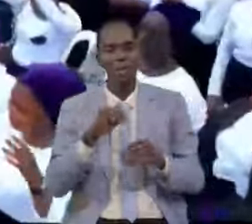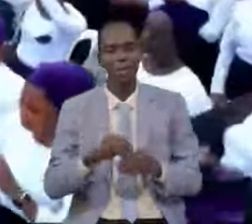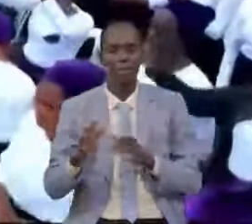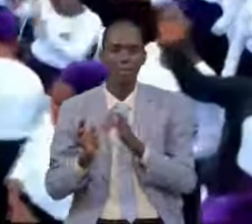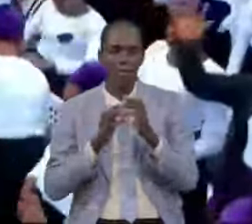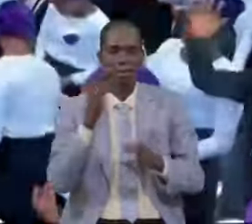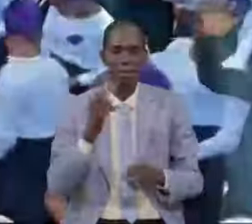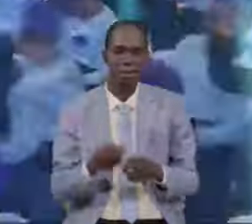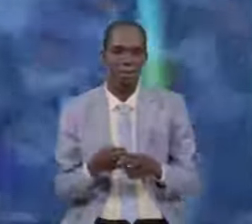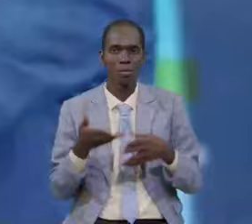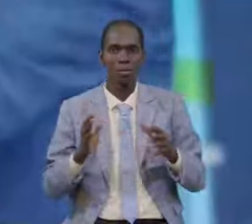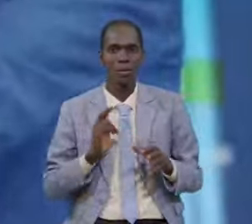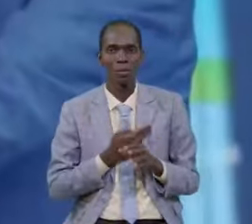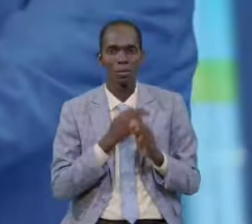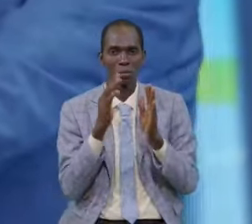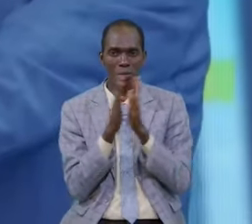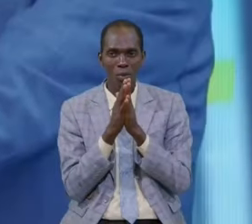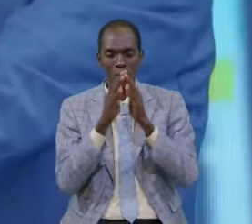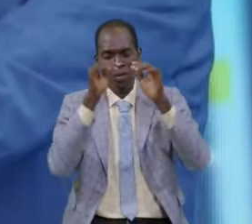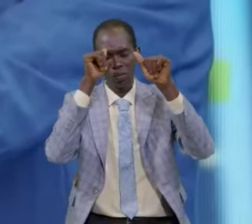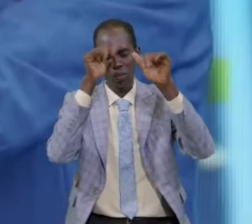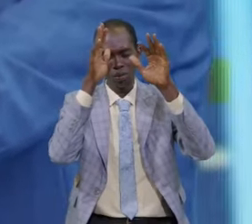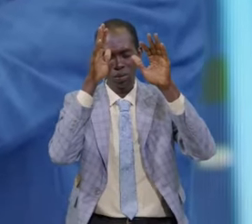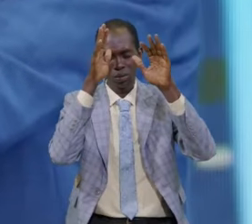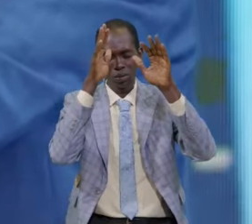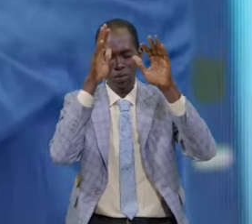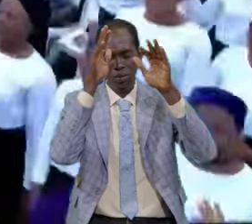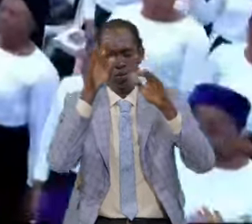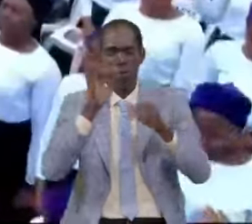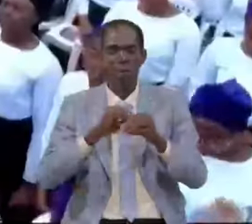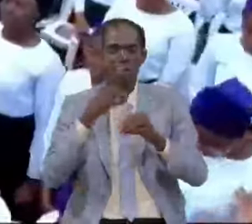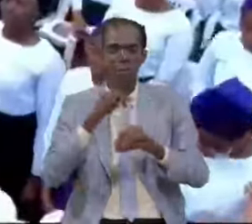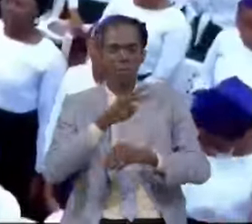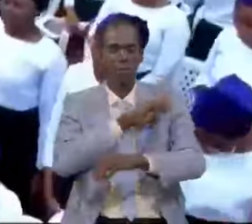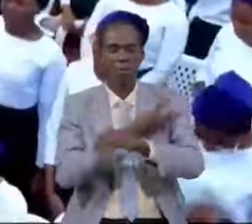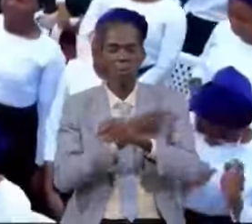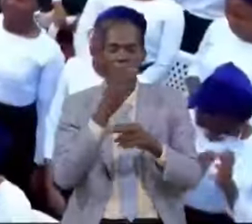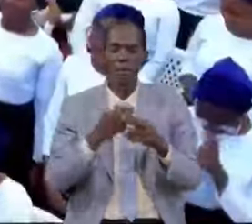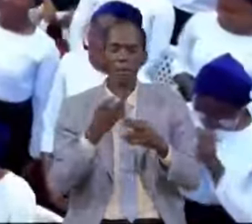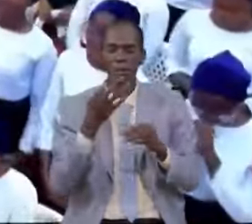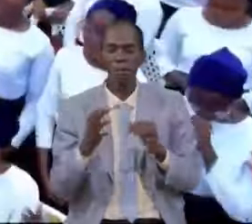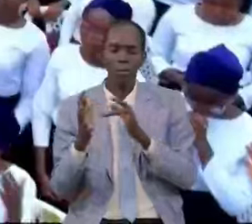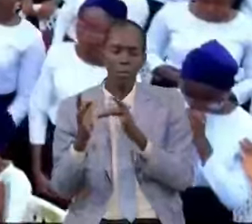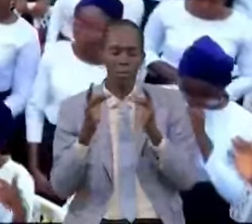Prions ensemble, Père, au nom puissant de Jésus.